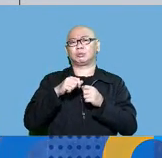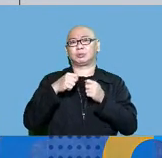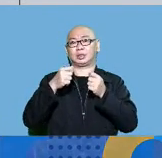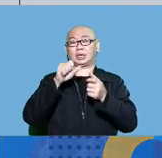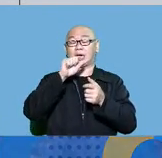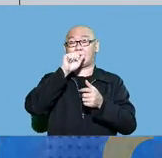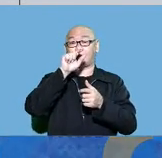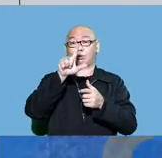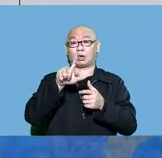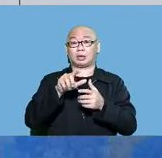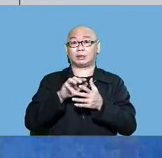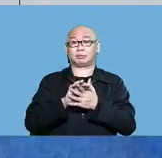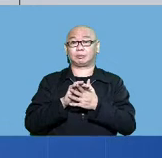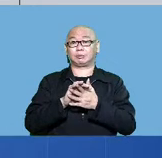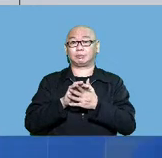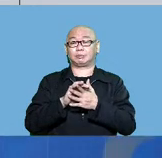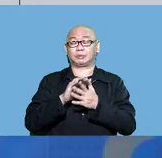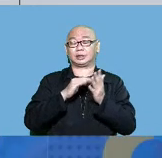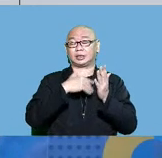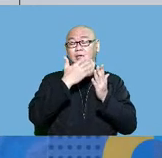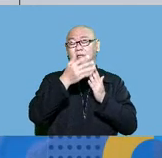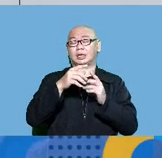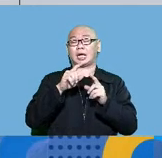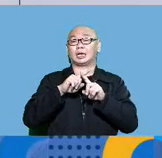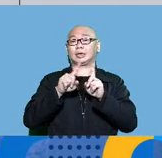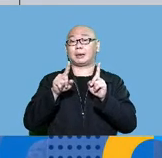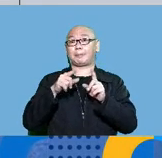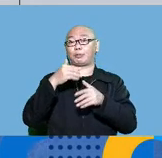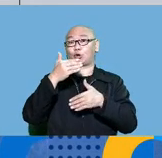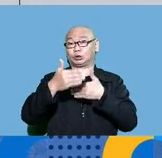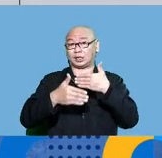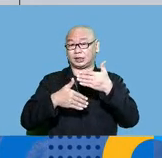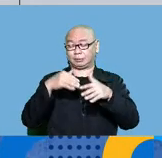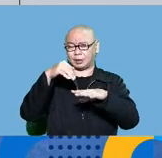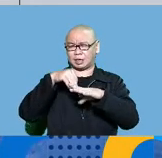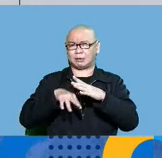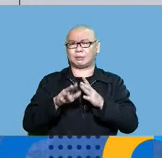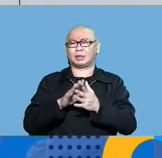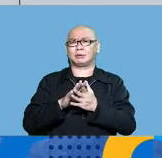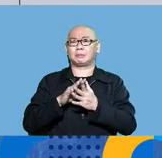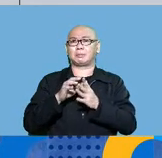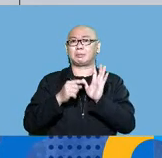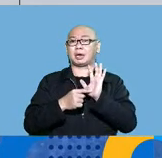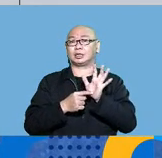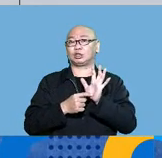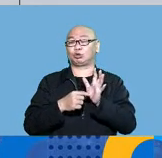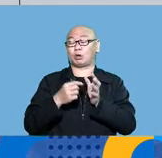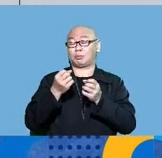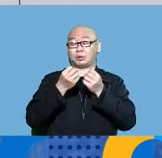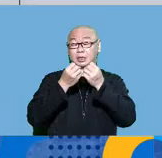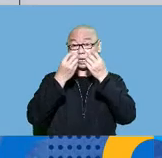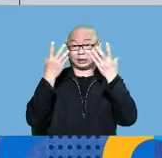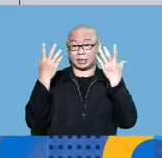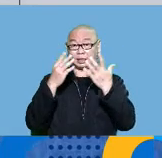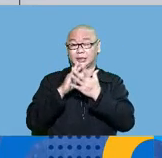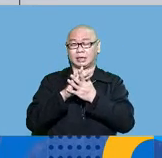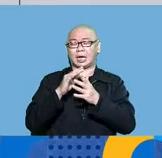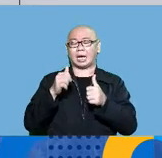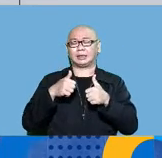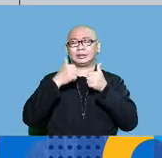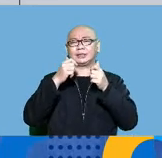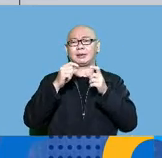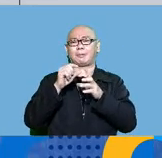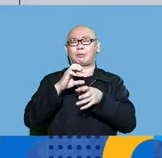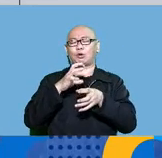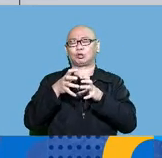laporan kemudian dipresentasi, tapi masih ada proses pendalaman. Ketika mahasiswa menyerahkan laporan hasil proyek,